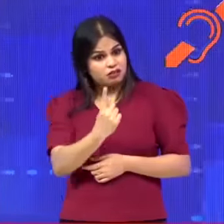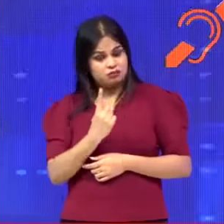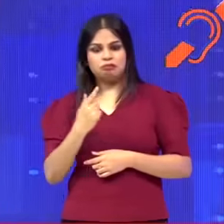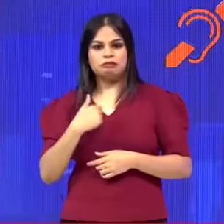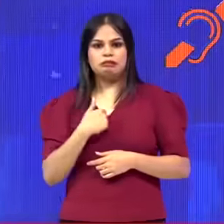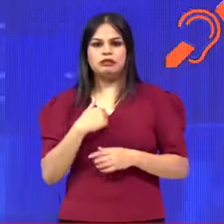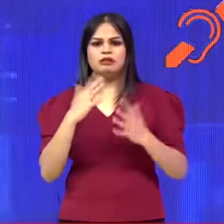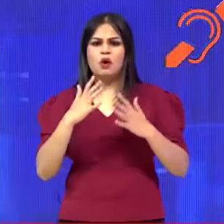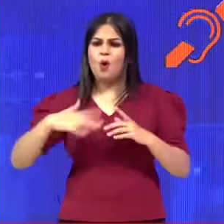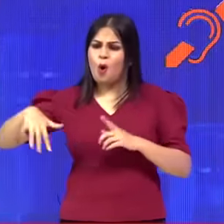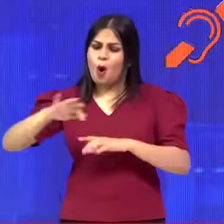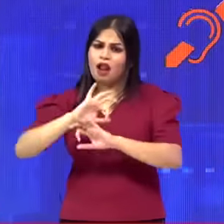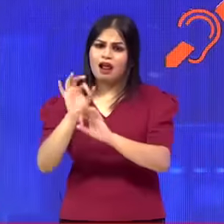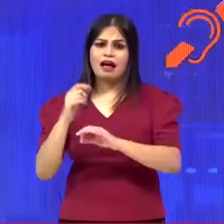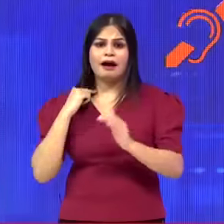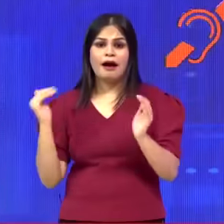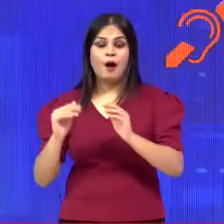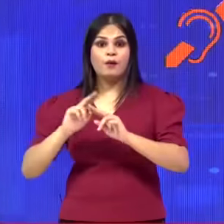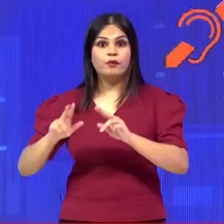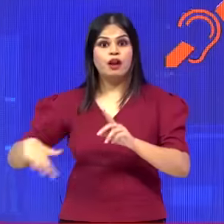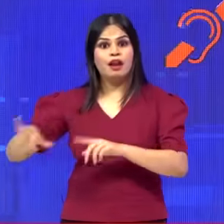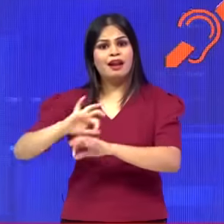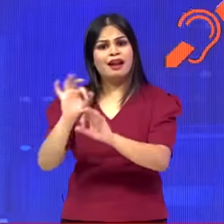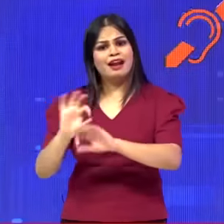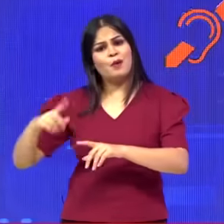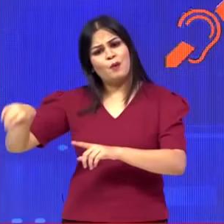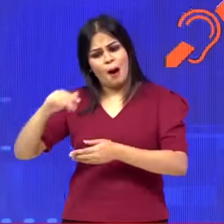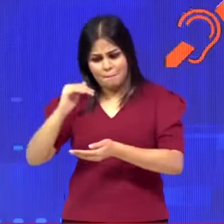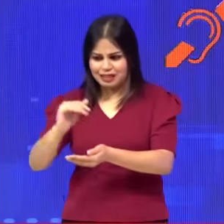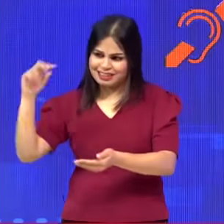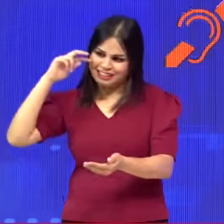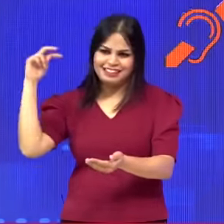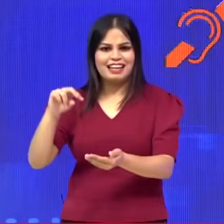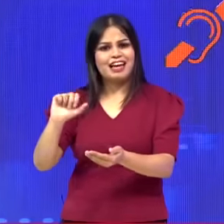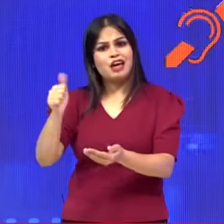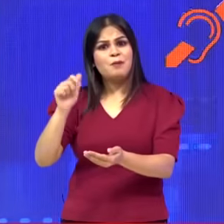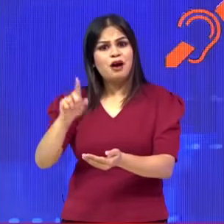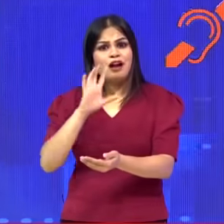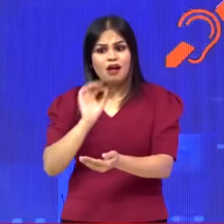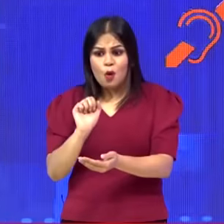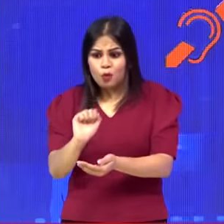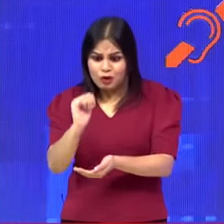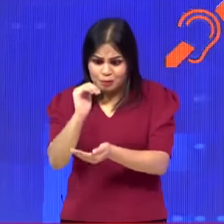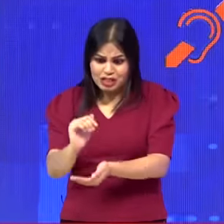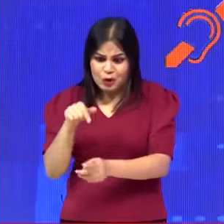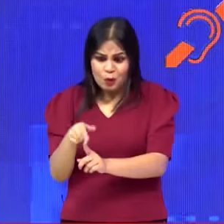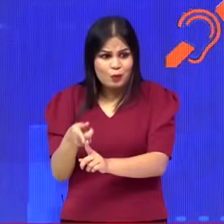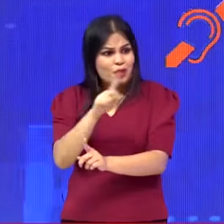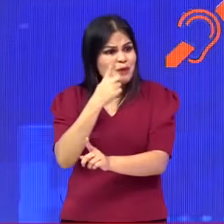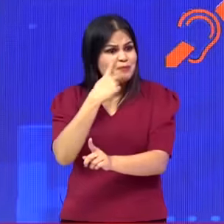है, वो उनका अच्छा ख्याल रख लेंगी. लेकिन उनकी माँ जो रियल माँ होगी वो मेरी पत्नी होगी